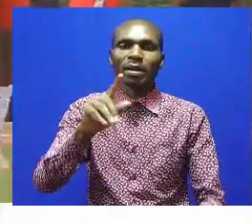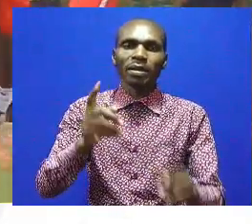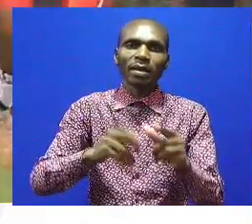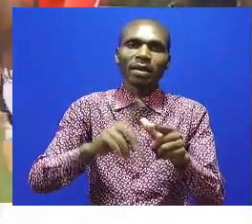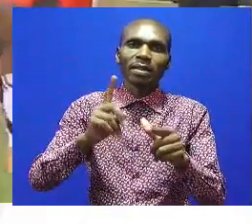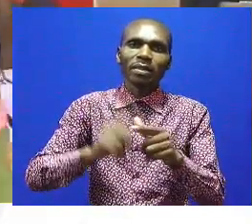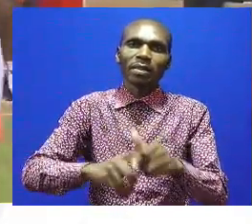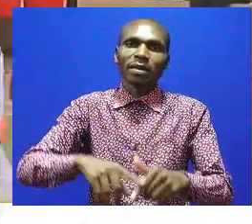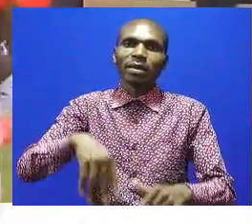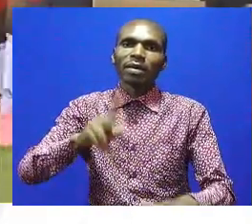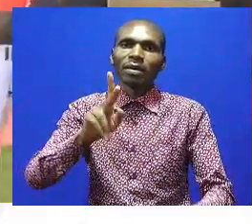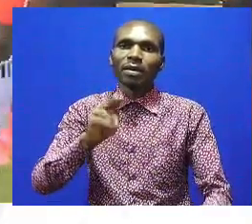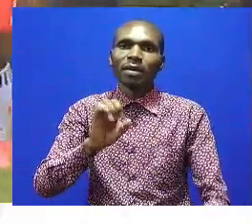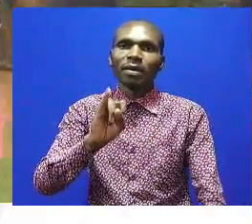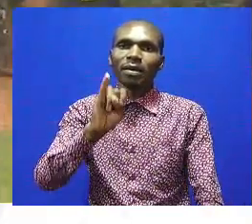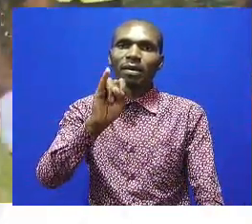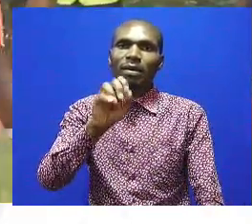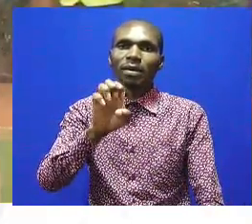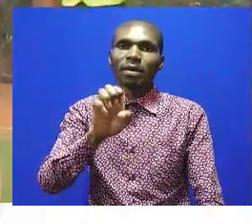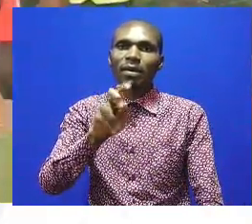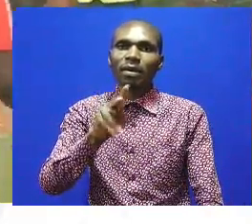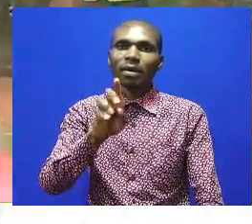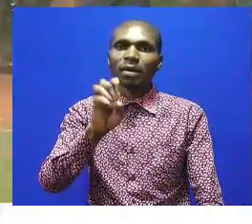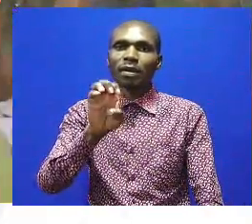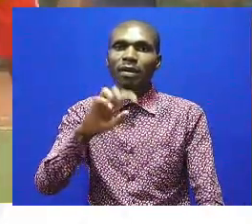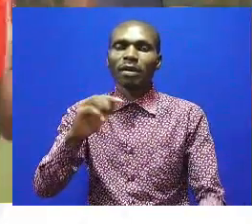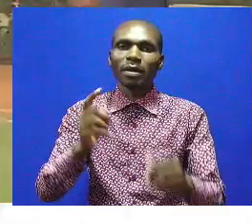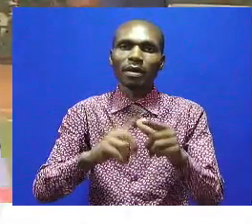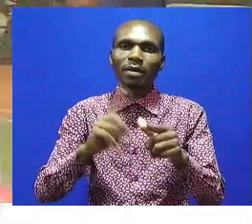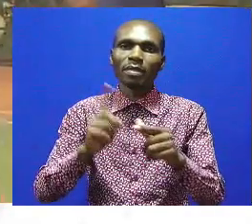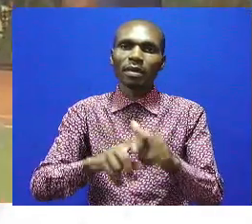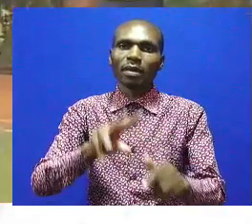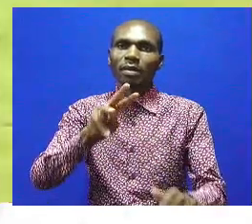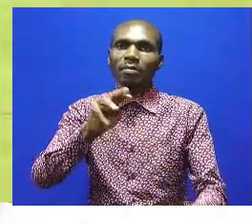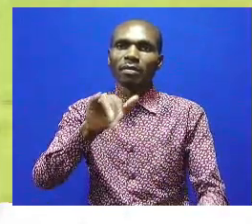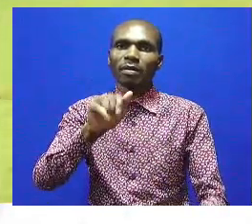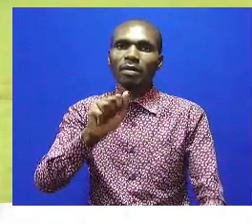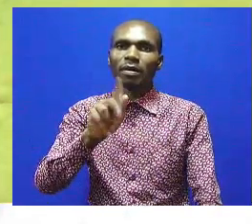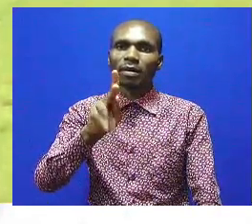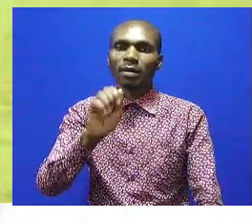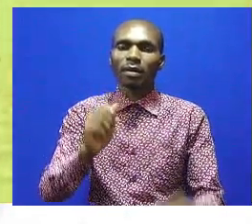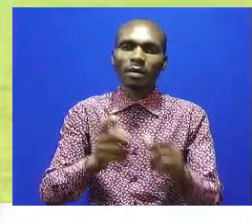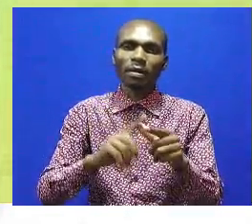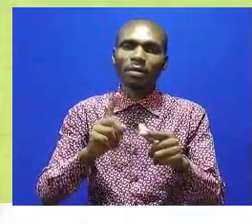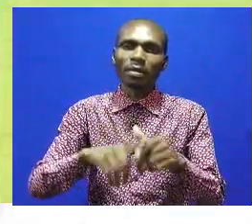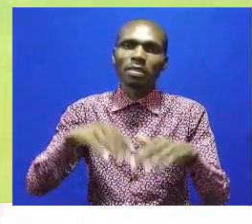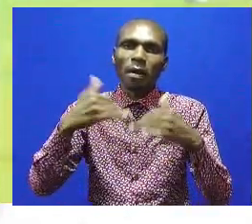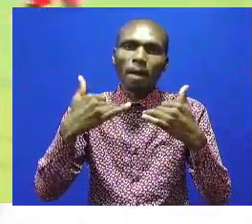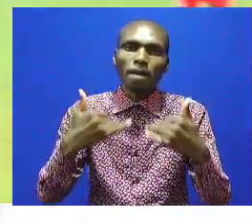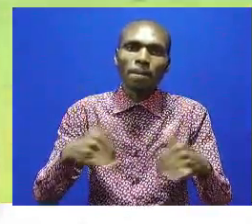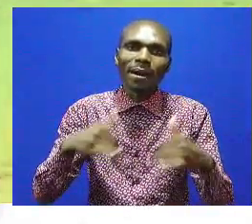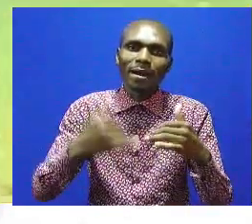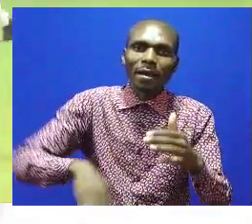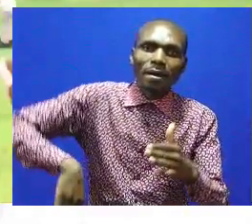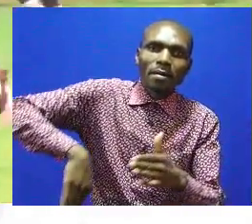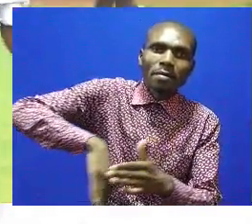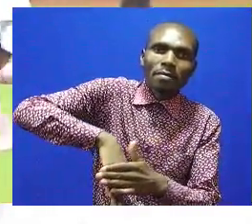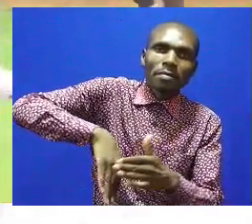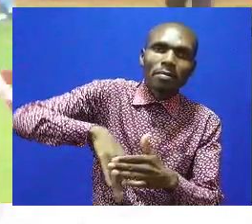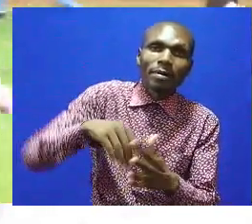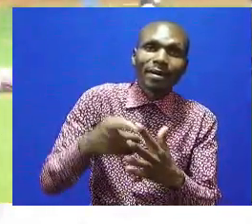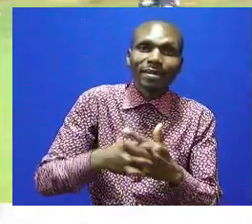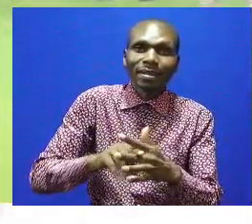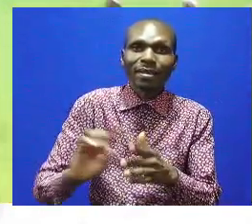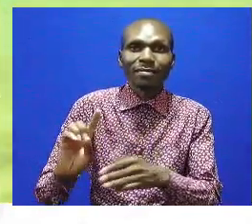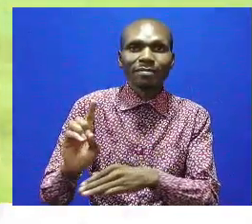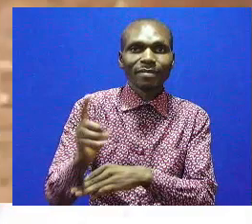bya kiendege Jets Sotik United amona mayaka FC Se chico soli tua chagete si se mupiro